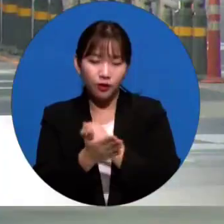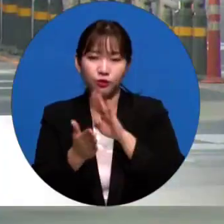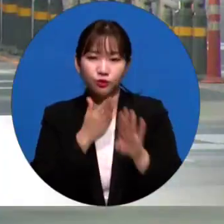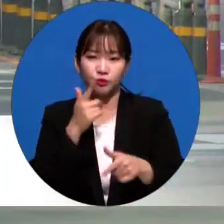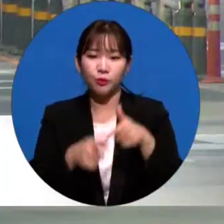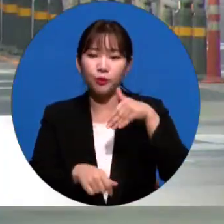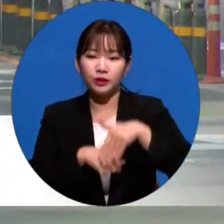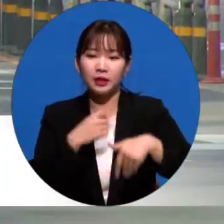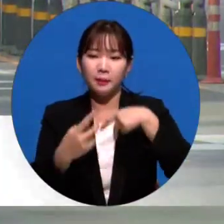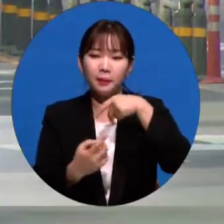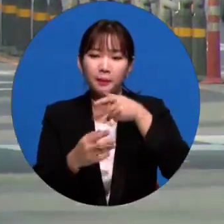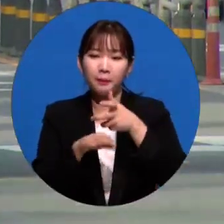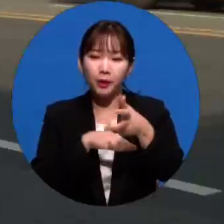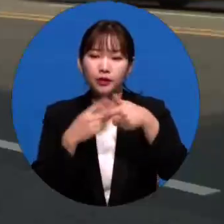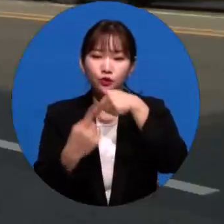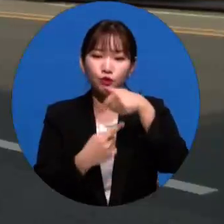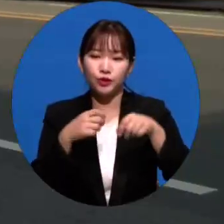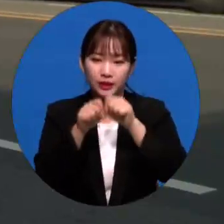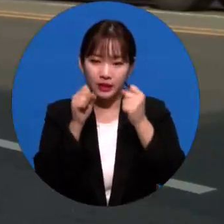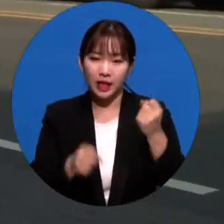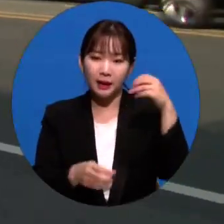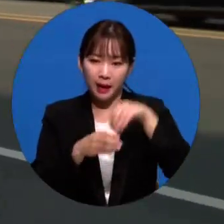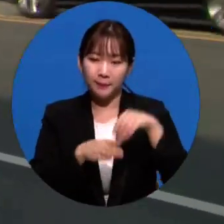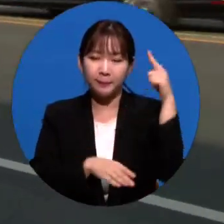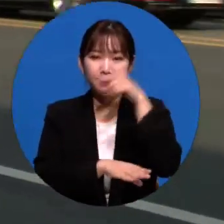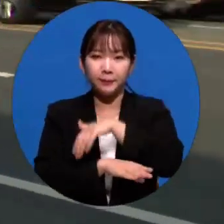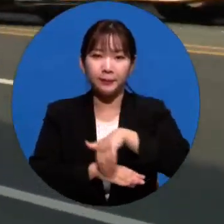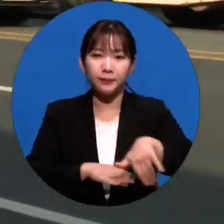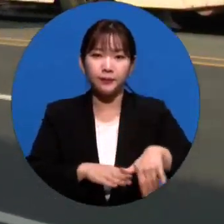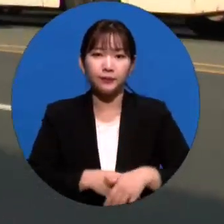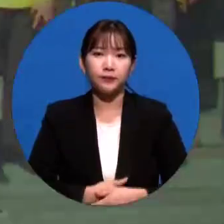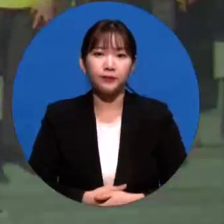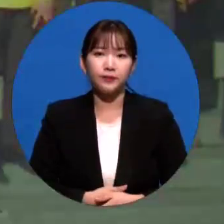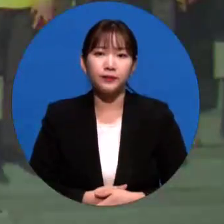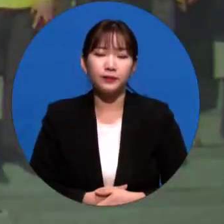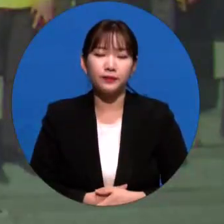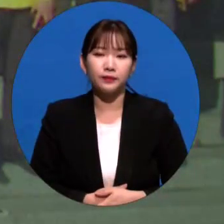목포형 버스 운영체계 수립에 반영한다는 계획입니다.